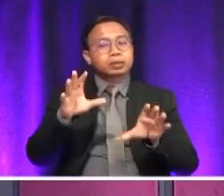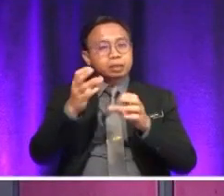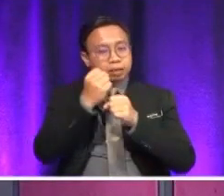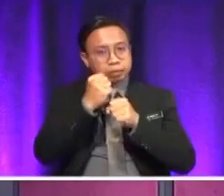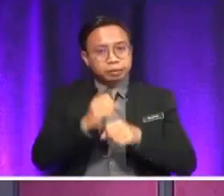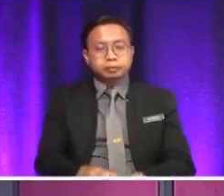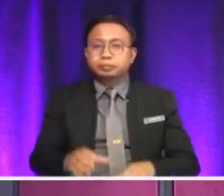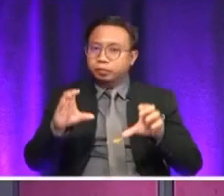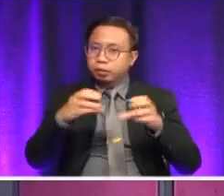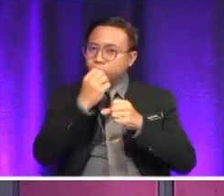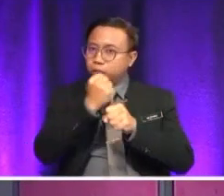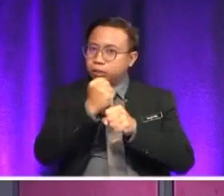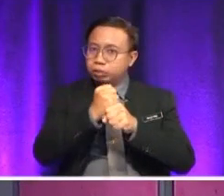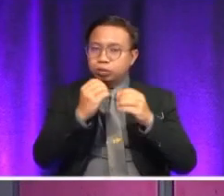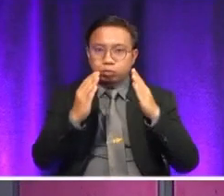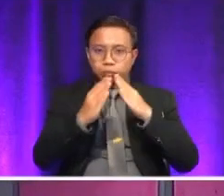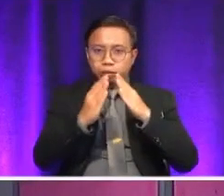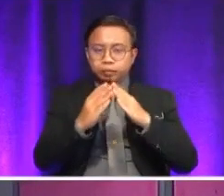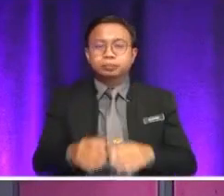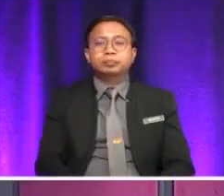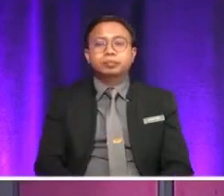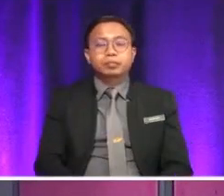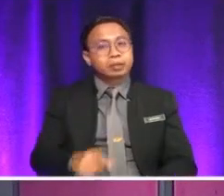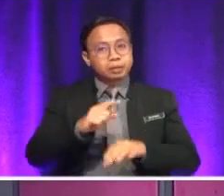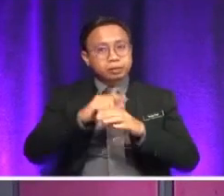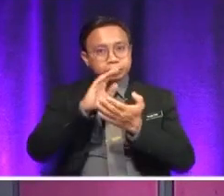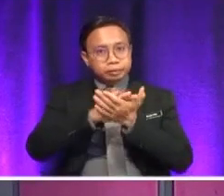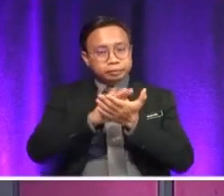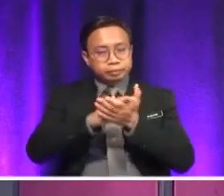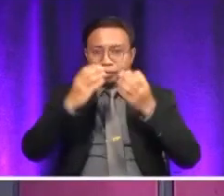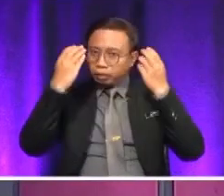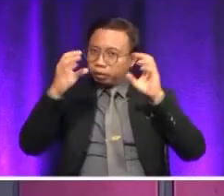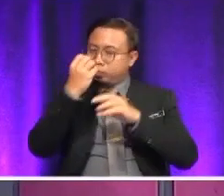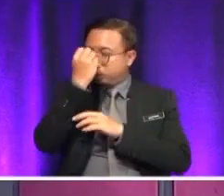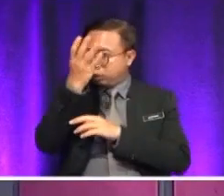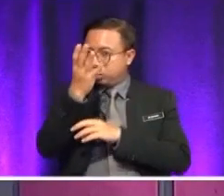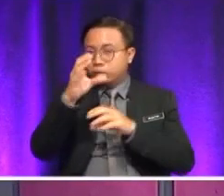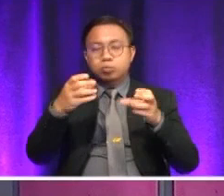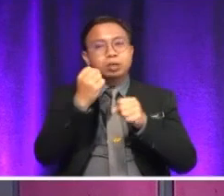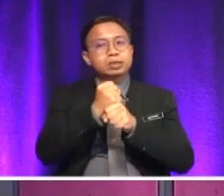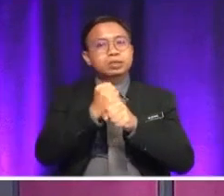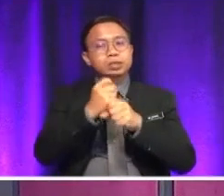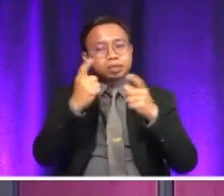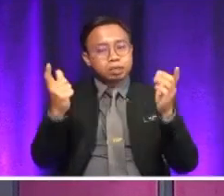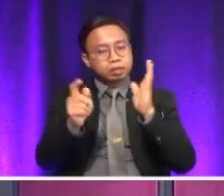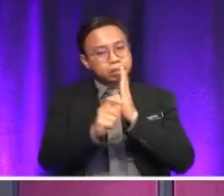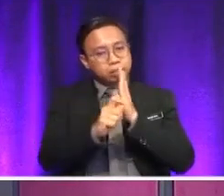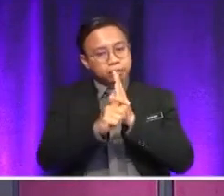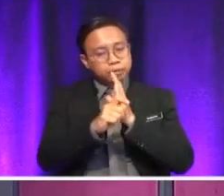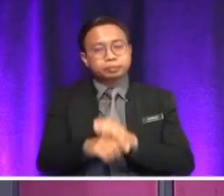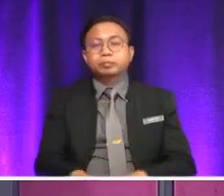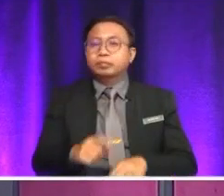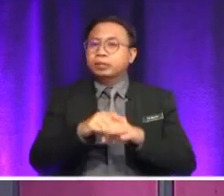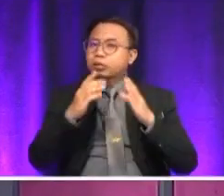buat kerja rumah. Okey, lepas tu kat sekolah, okey, cikgu suruh buat kerja yang lain, tambah lagi. Lalu kat